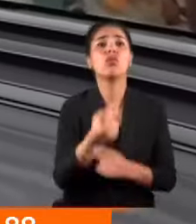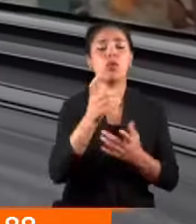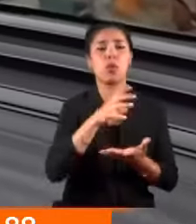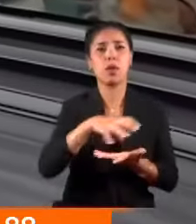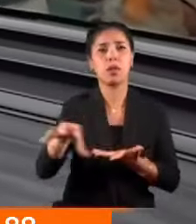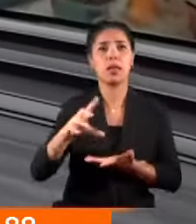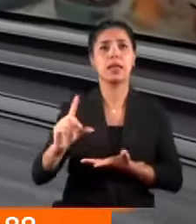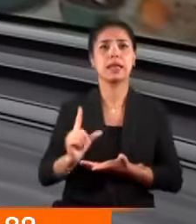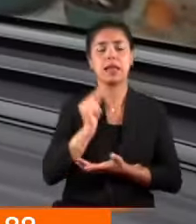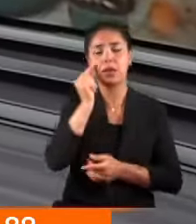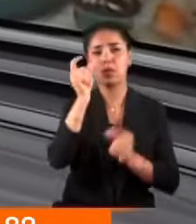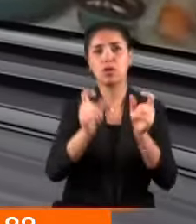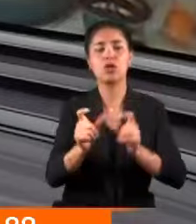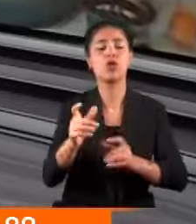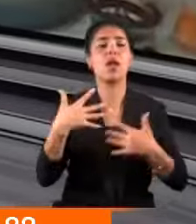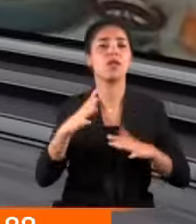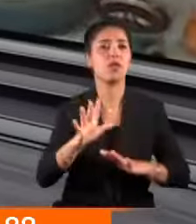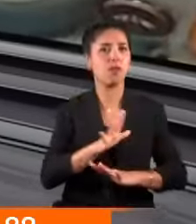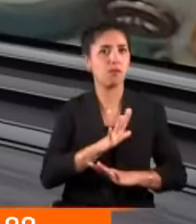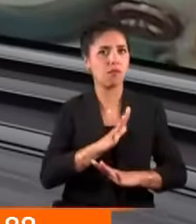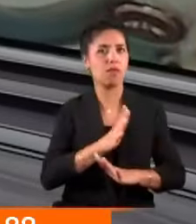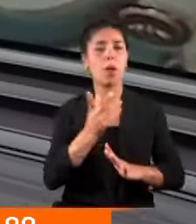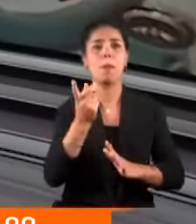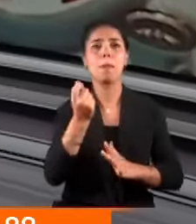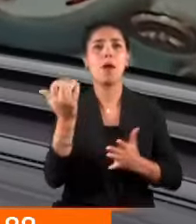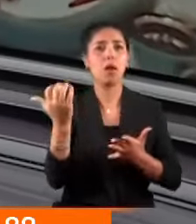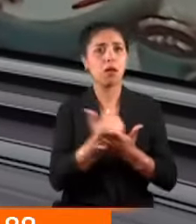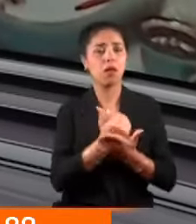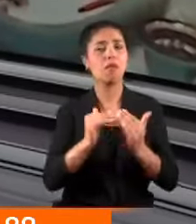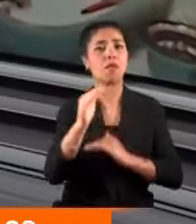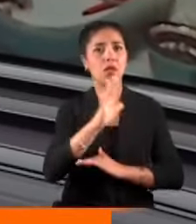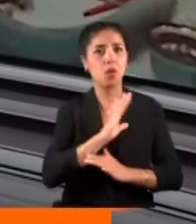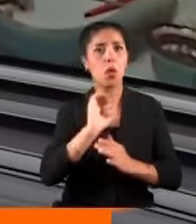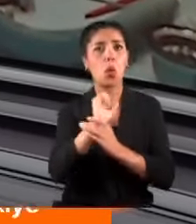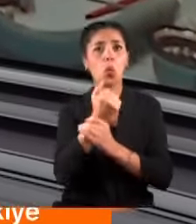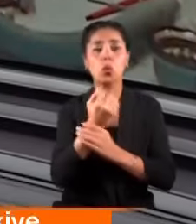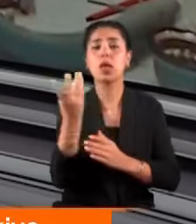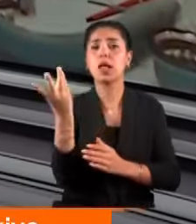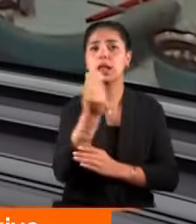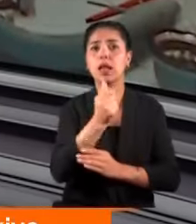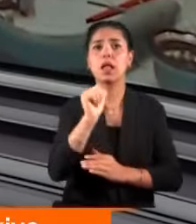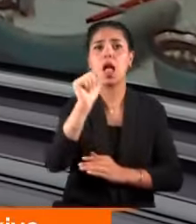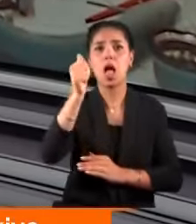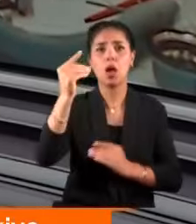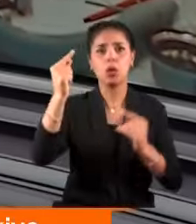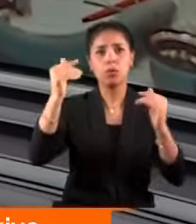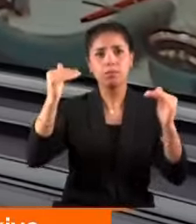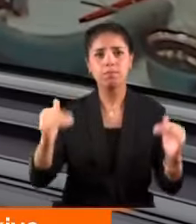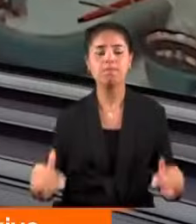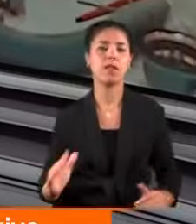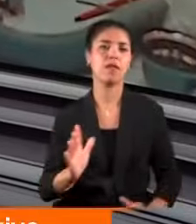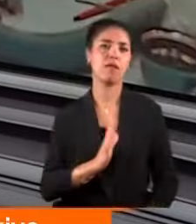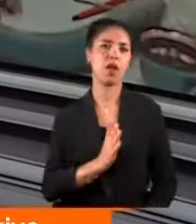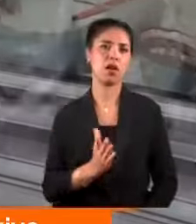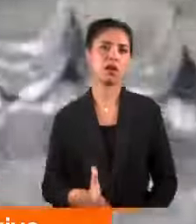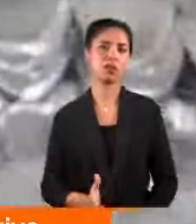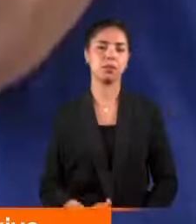Sektör temsilcileri endişeli. Çünkü yüksek kazançlara rağmen usta sayısı her geçen gün daha da azalıyor.